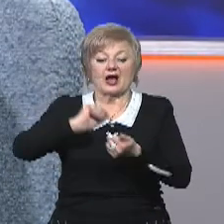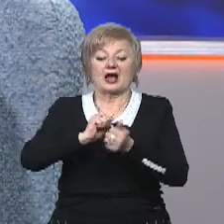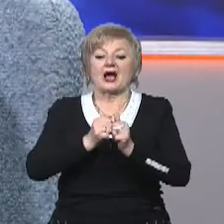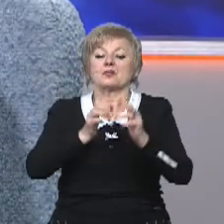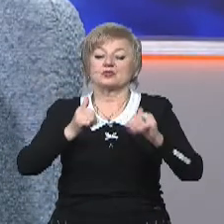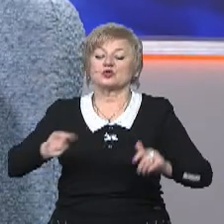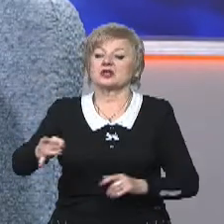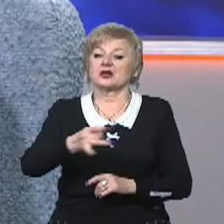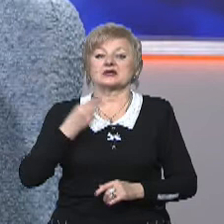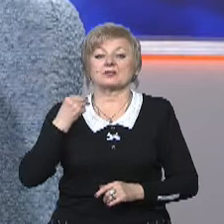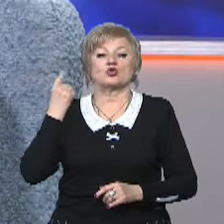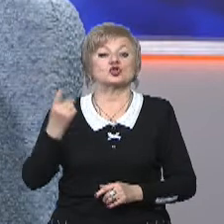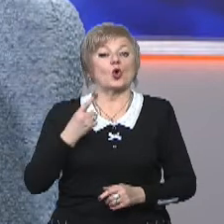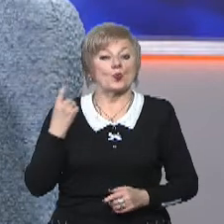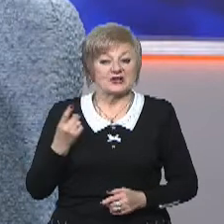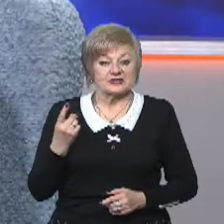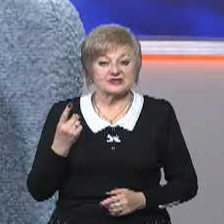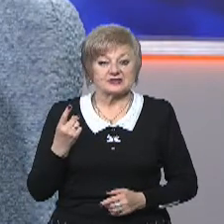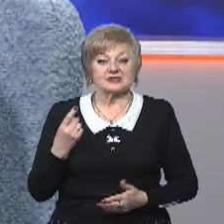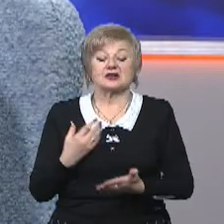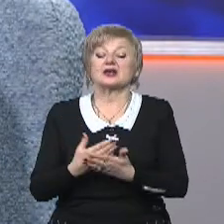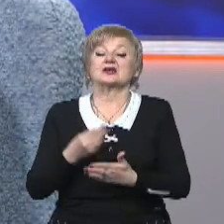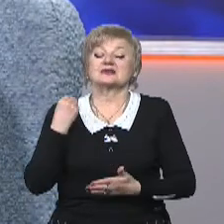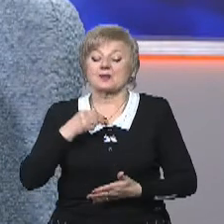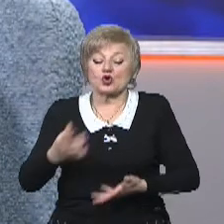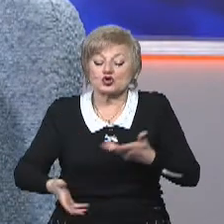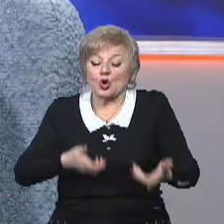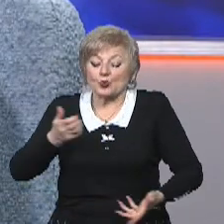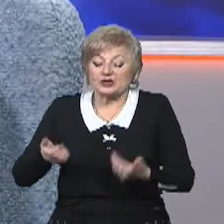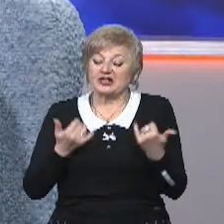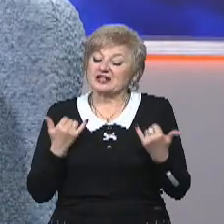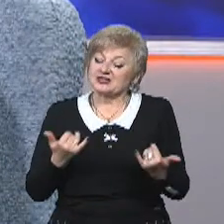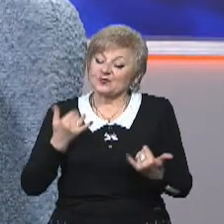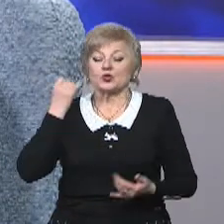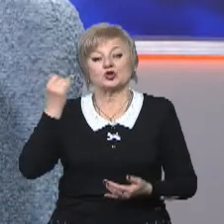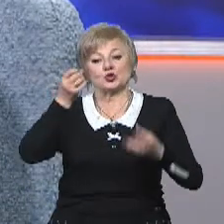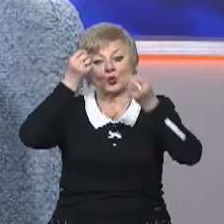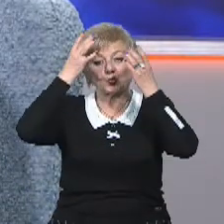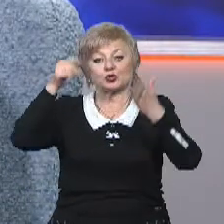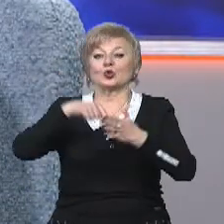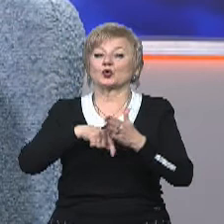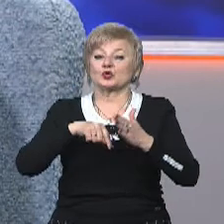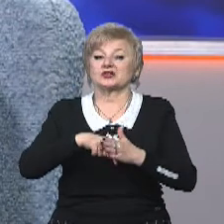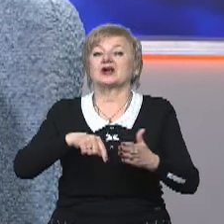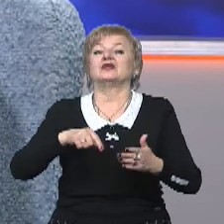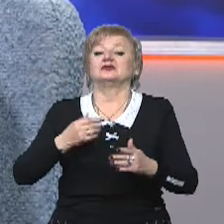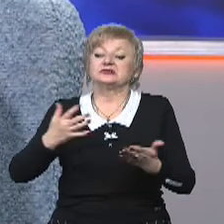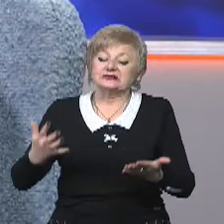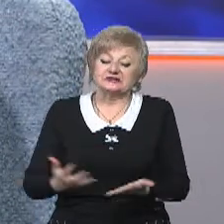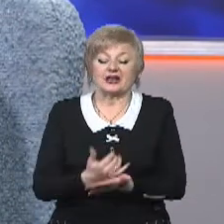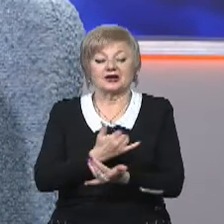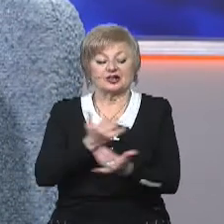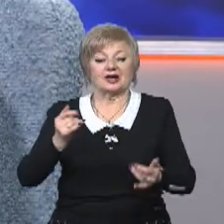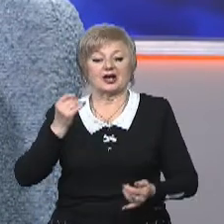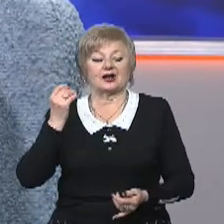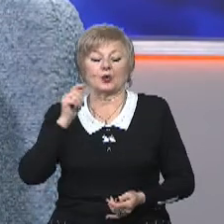Кам'янко-Дніпровському районі Запорізької області. Про стан запорізької археології сьогодні, історичне і культурне значення нових знахідок для історії України